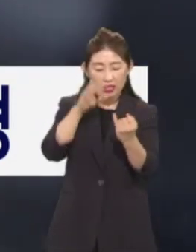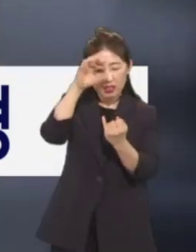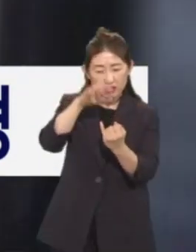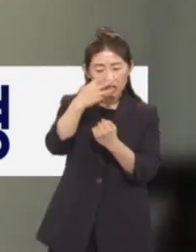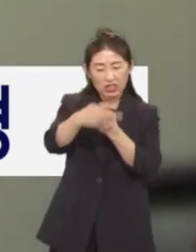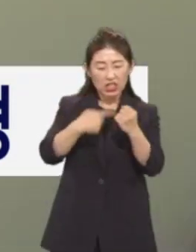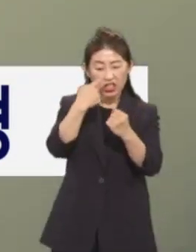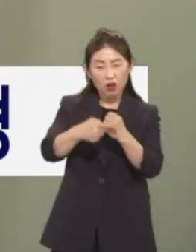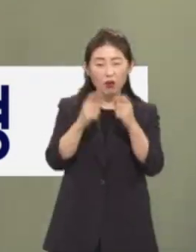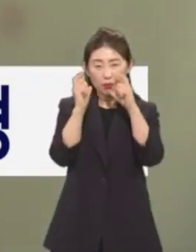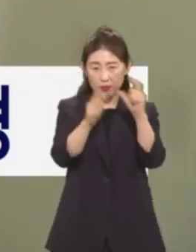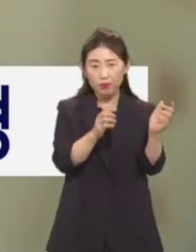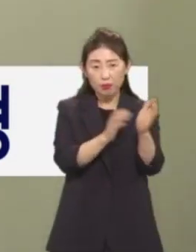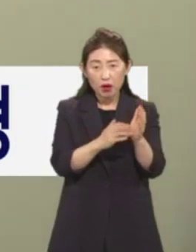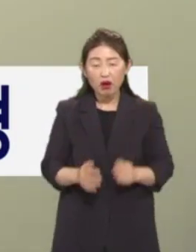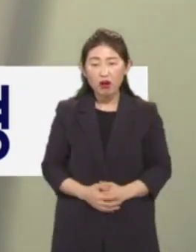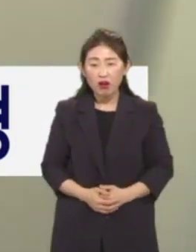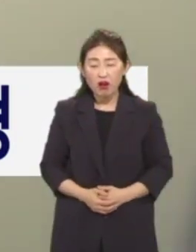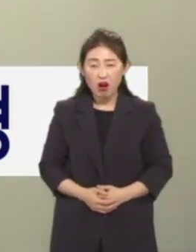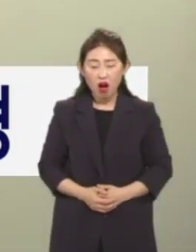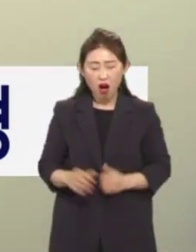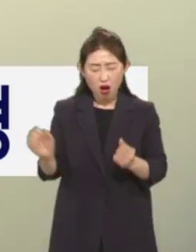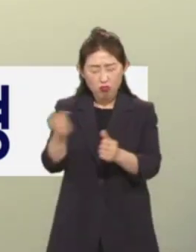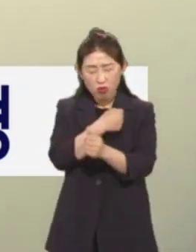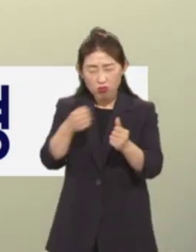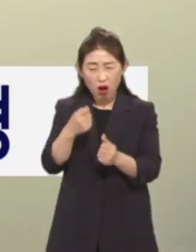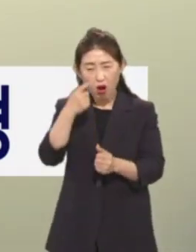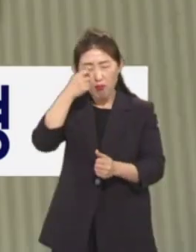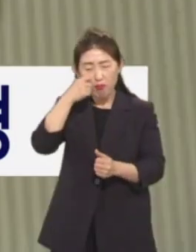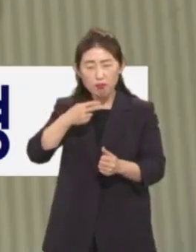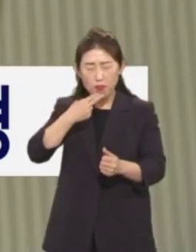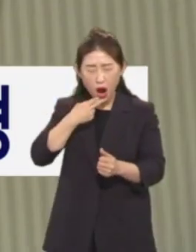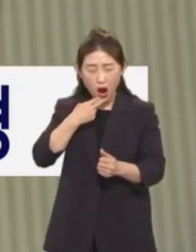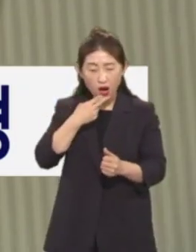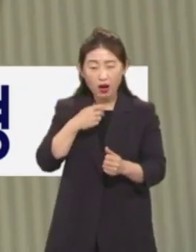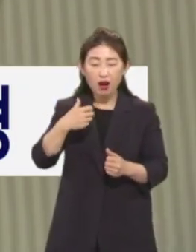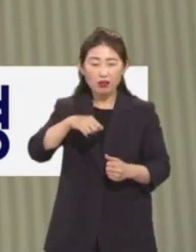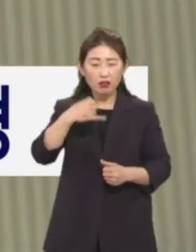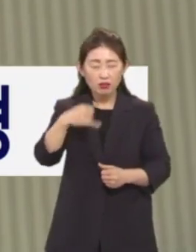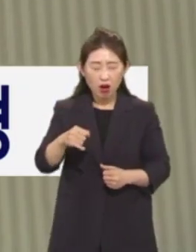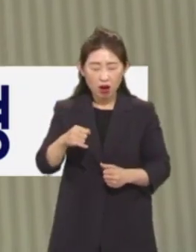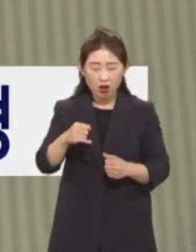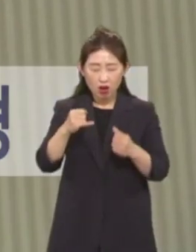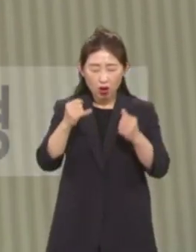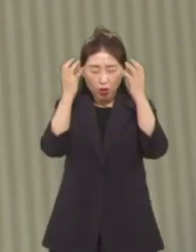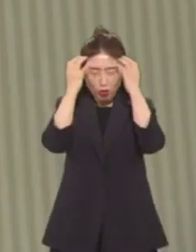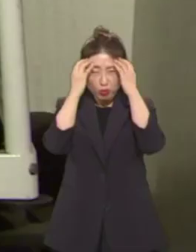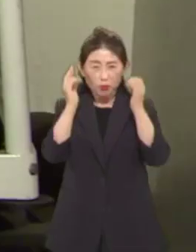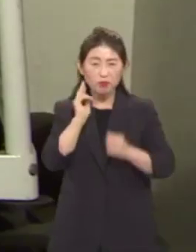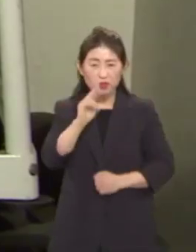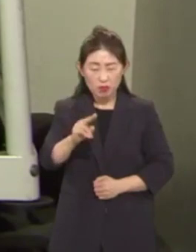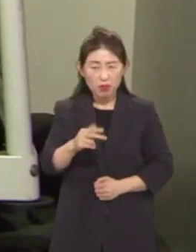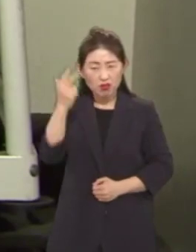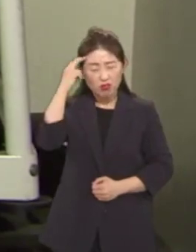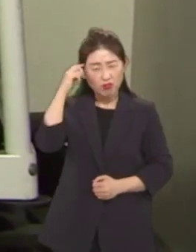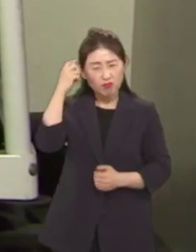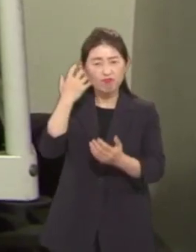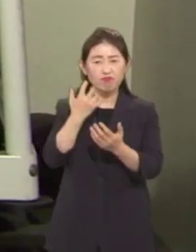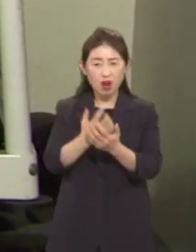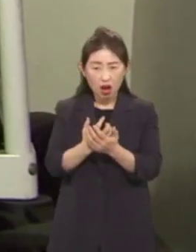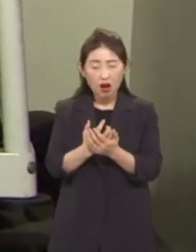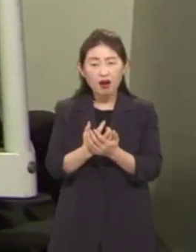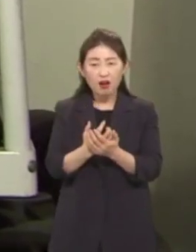선고했습니다. 재판부는 무자비한 폭력으로 아이들이 느꼈을 신체적, 정신적 고통이 상당했을 거라며 정신건강